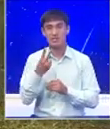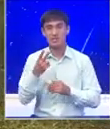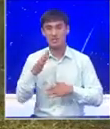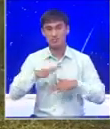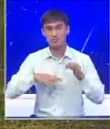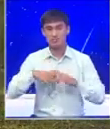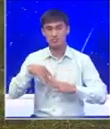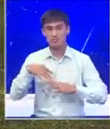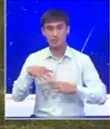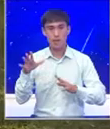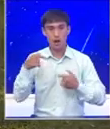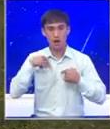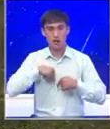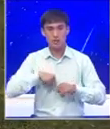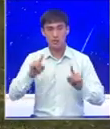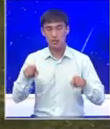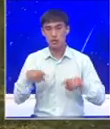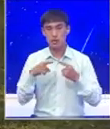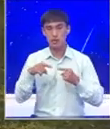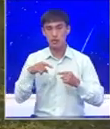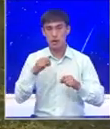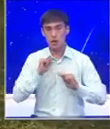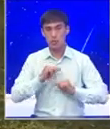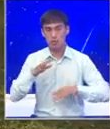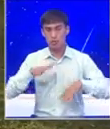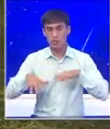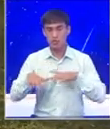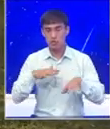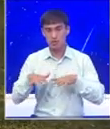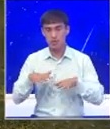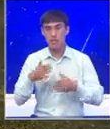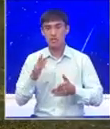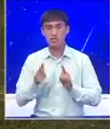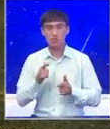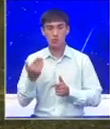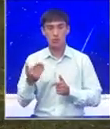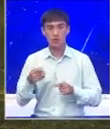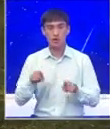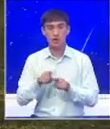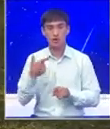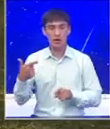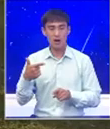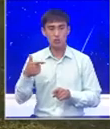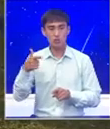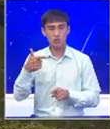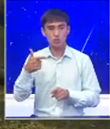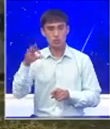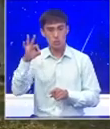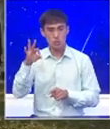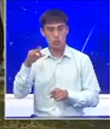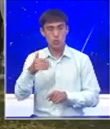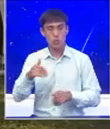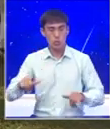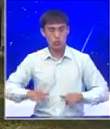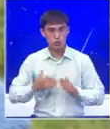12... Весь организм начинает работать, приходит в движение. Естественно, он, так как градус, температура у